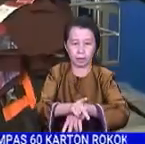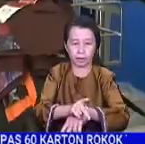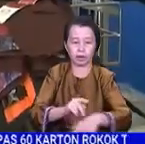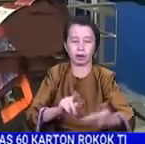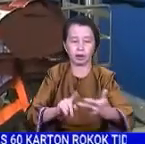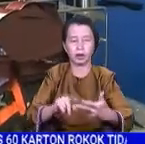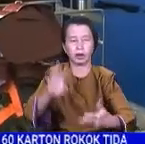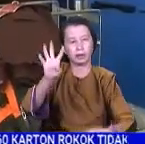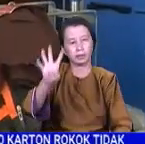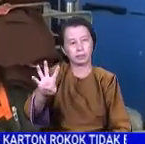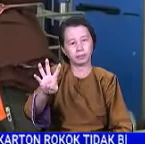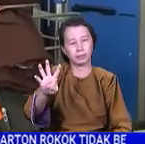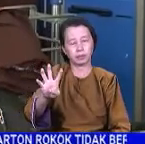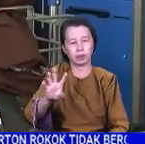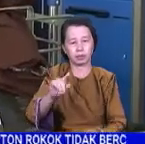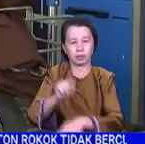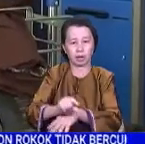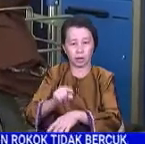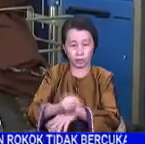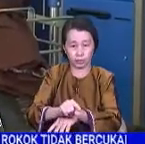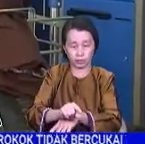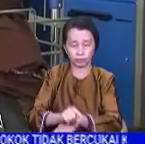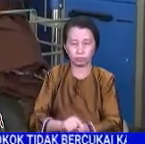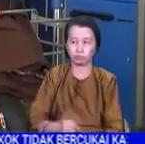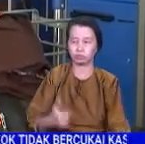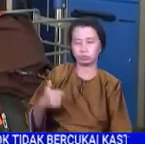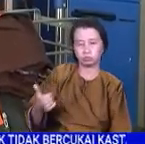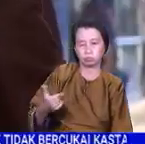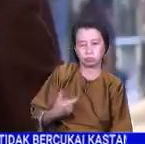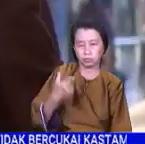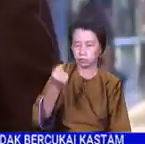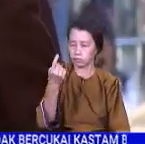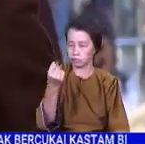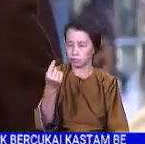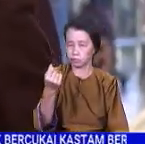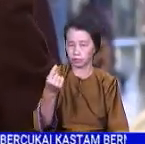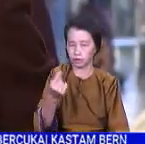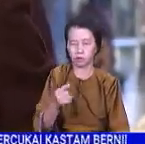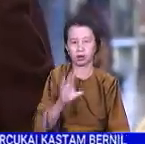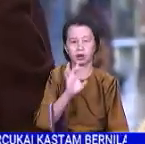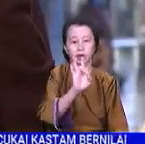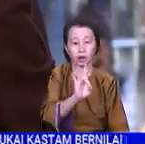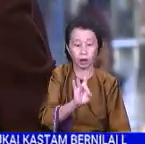manakala 4 lagi adalah pingat gangsa. Menariknya, daripada 11 pingat berkenaan,